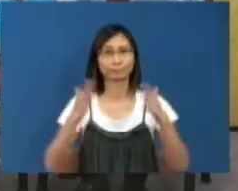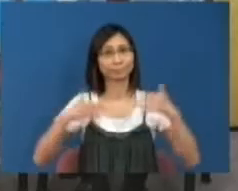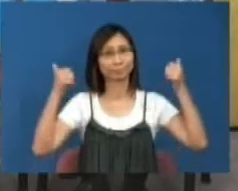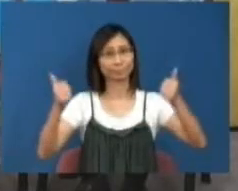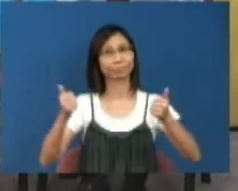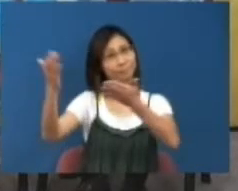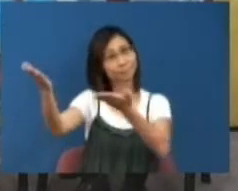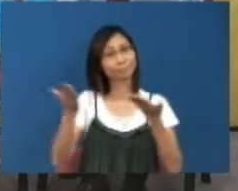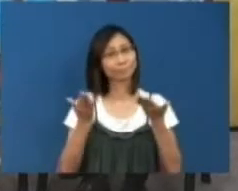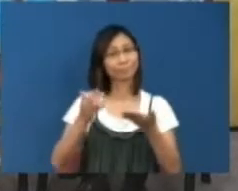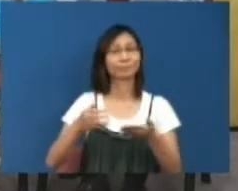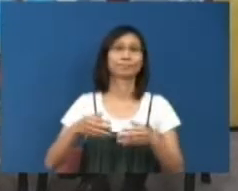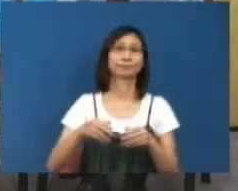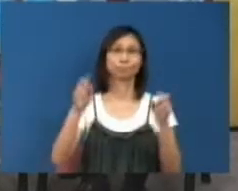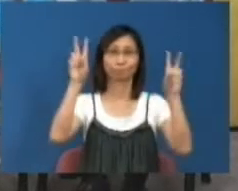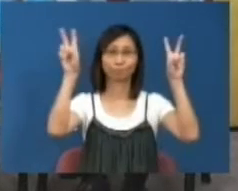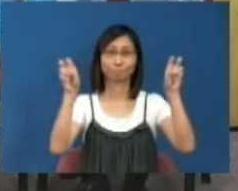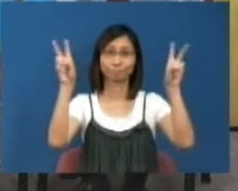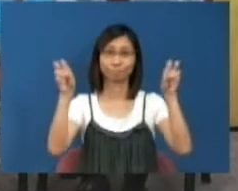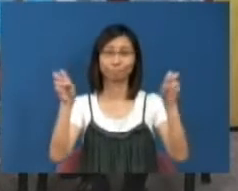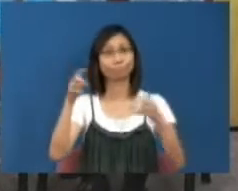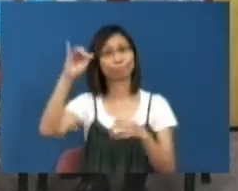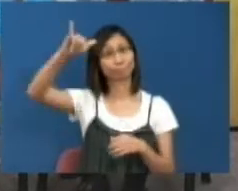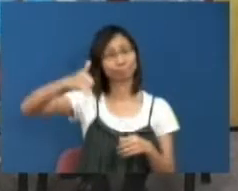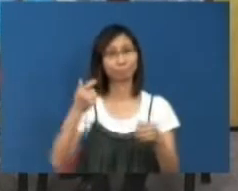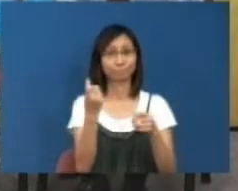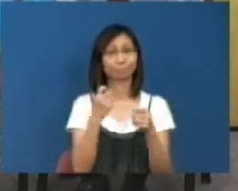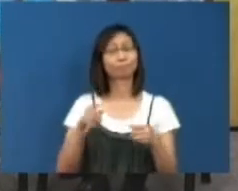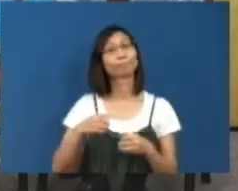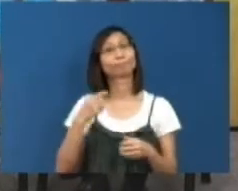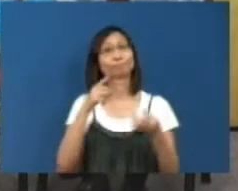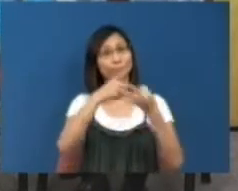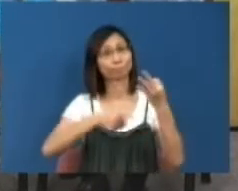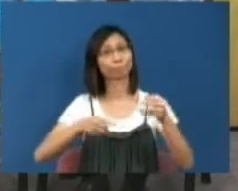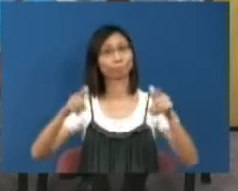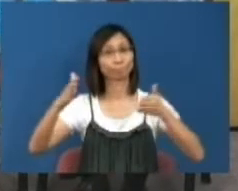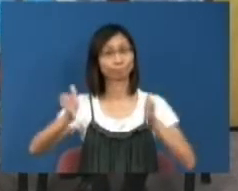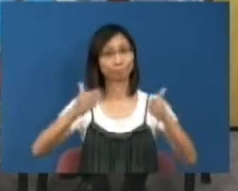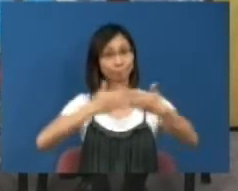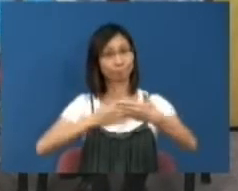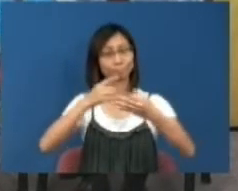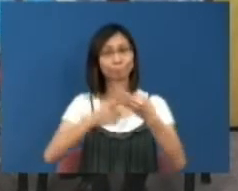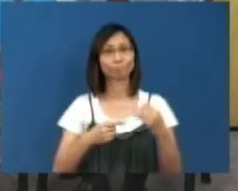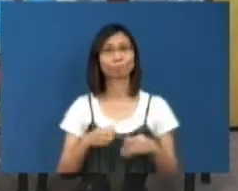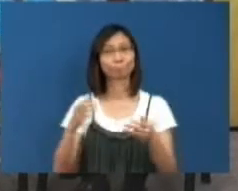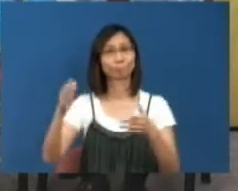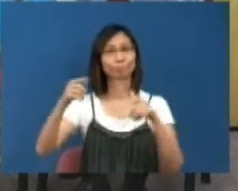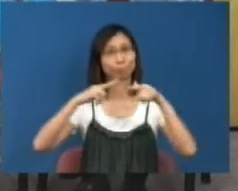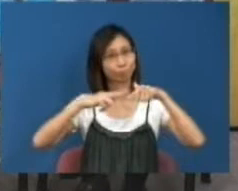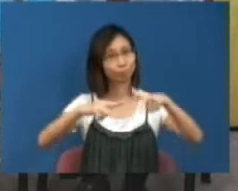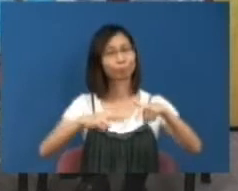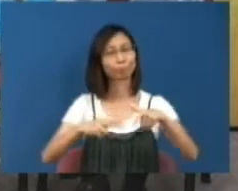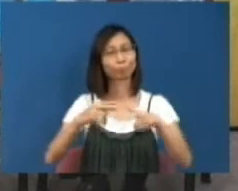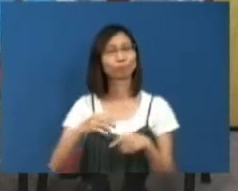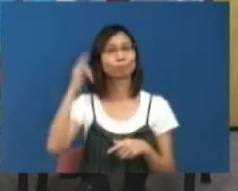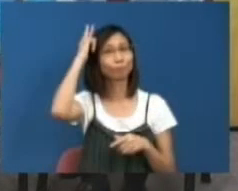Hello， 歡迎大家嚟到姍姍來自嘅節目啦，我係 Christine 方國姍。咁啊，鏡頭左手邊咧，首先介紹 Bonnie 啦，就龍耳